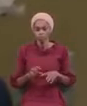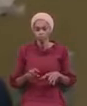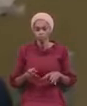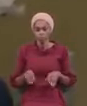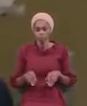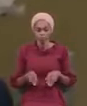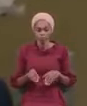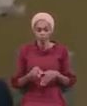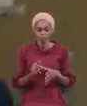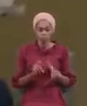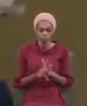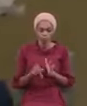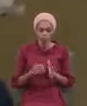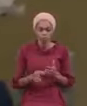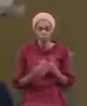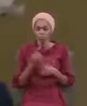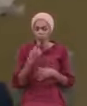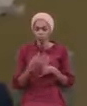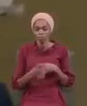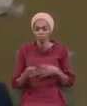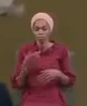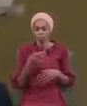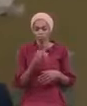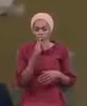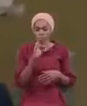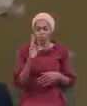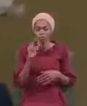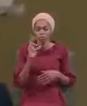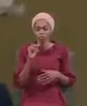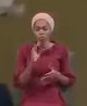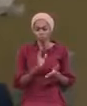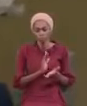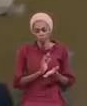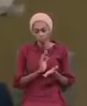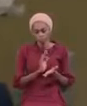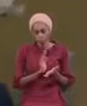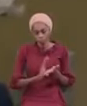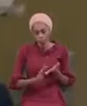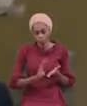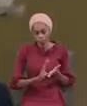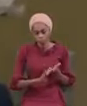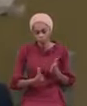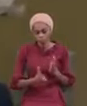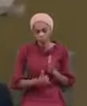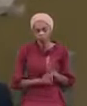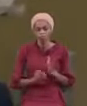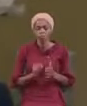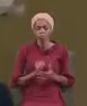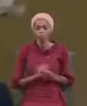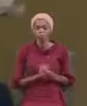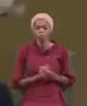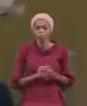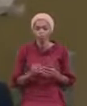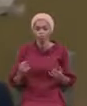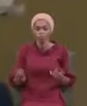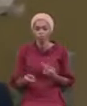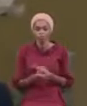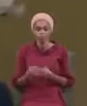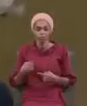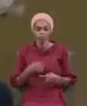notre thème les offrandes et les péchés les péchés